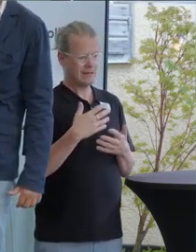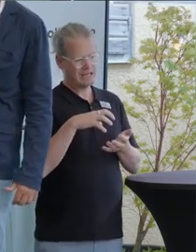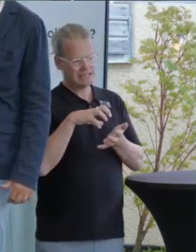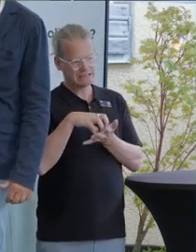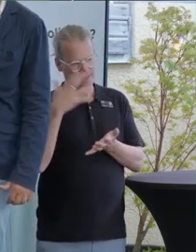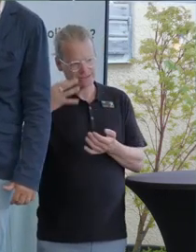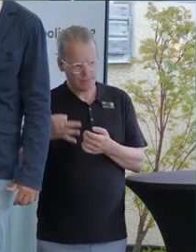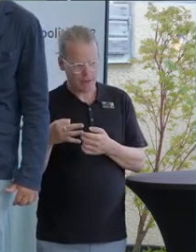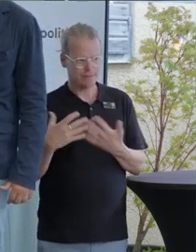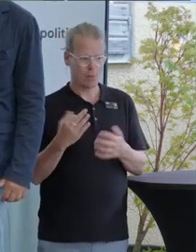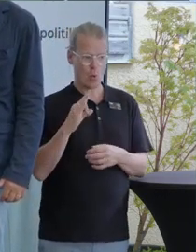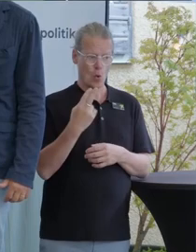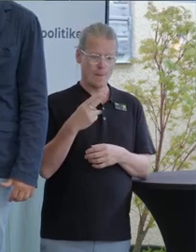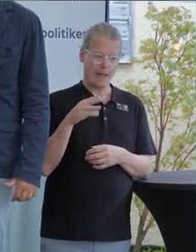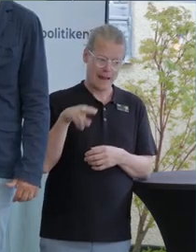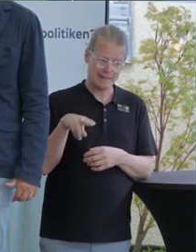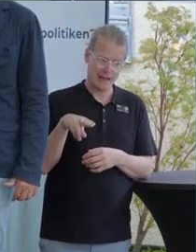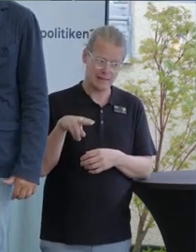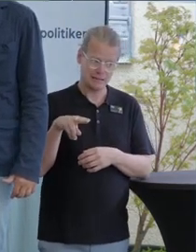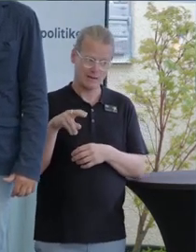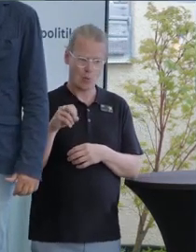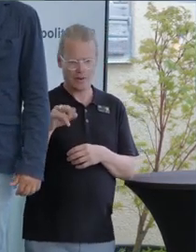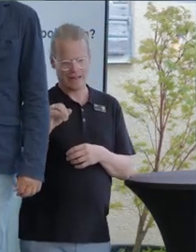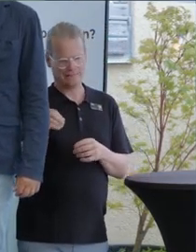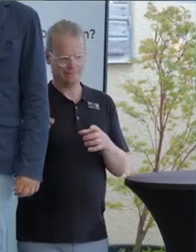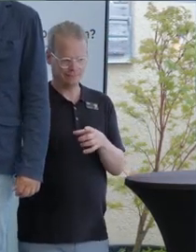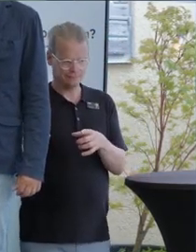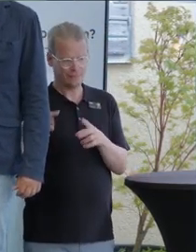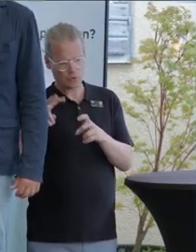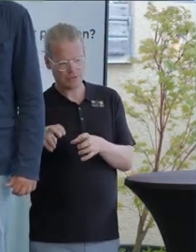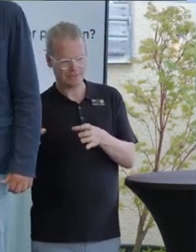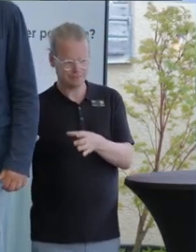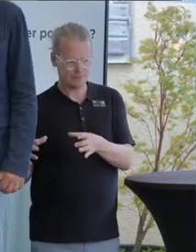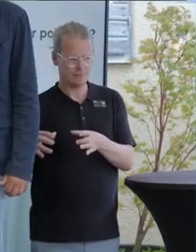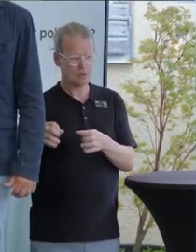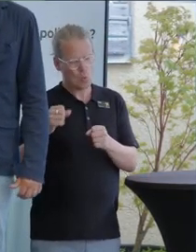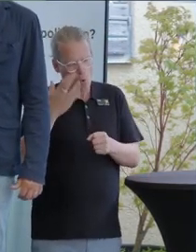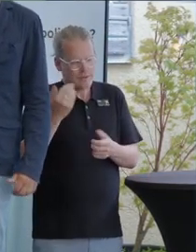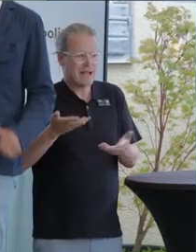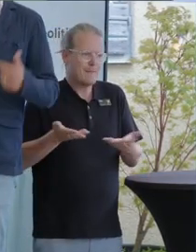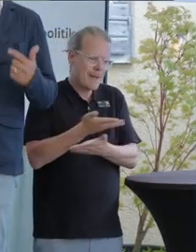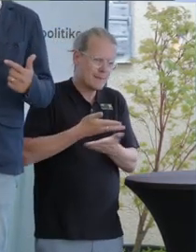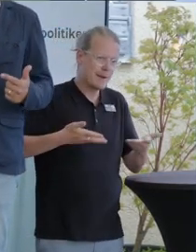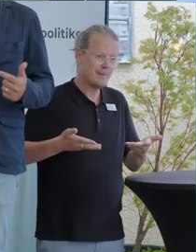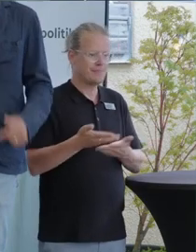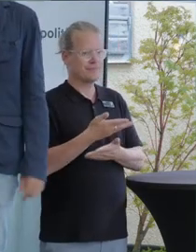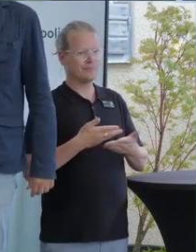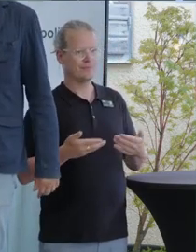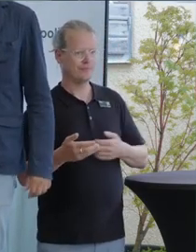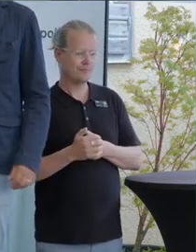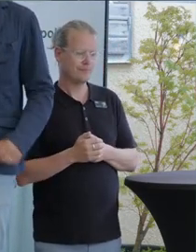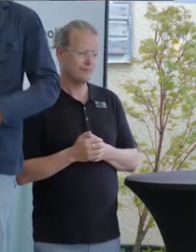den internationella cutting edge-forskningen av storskalig textanalys till exempel. Och också att vi